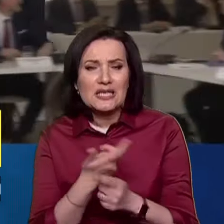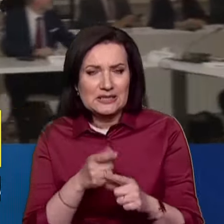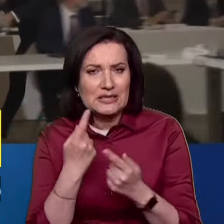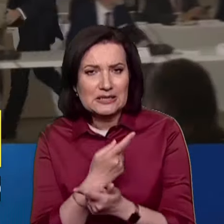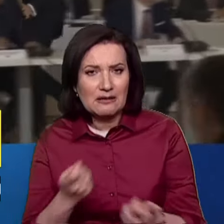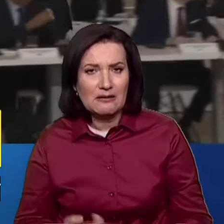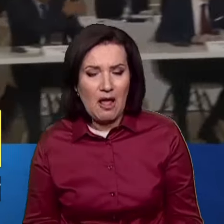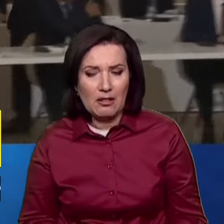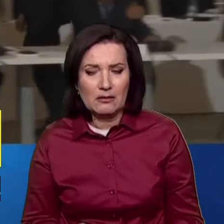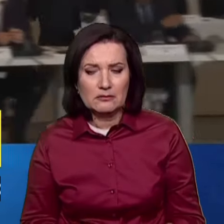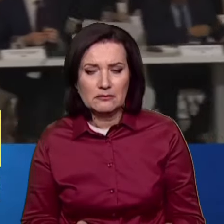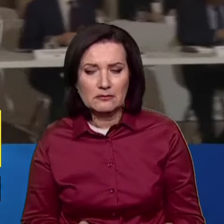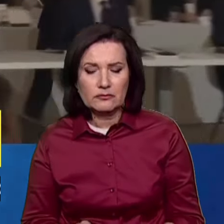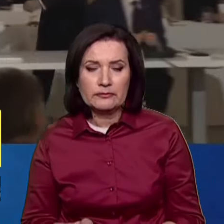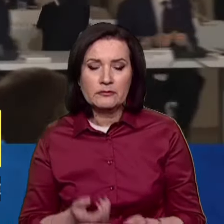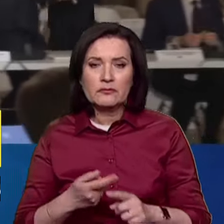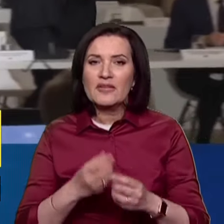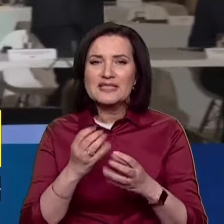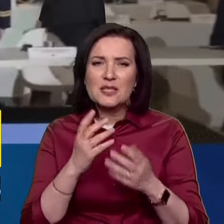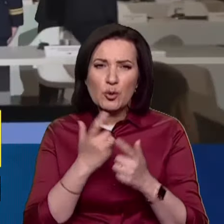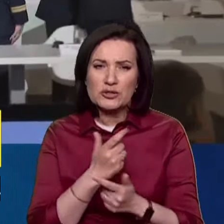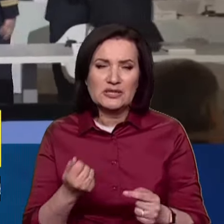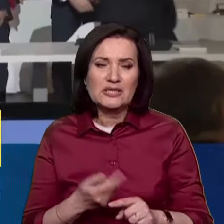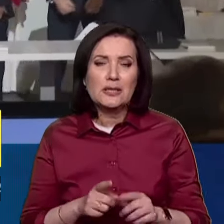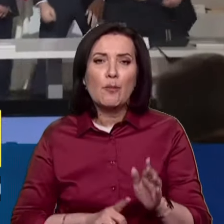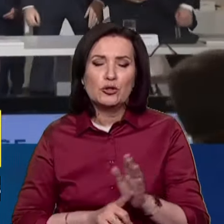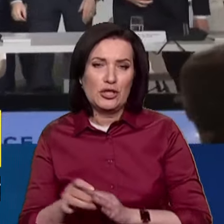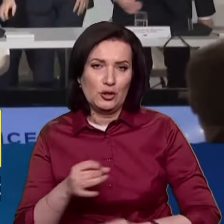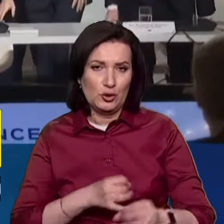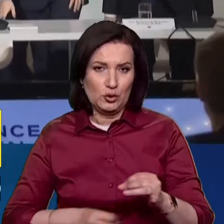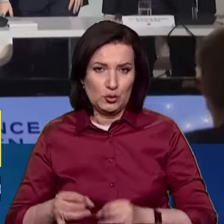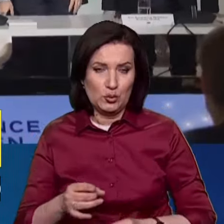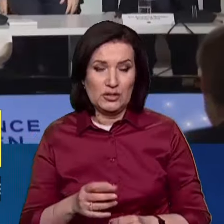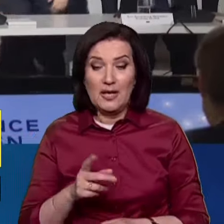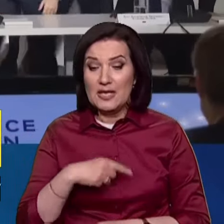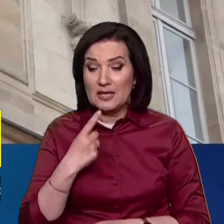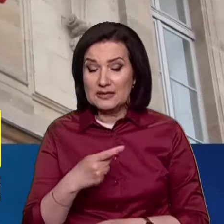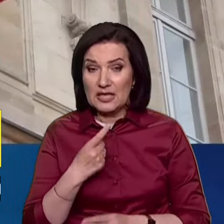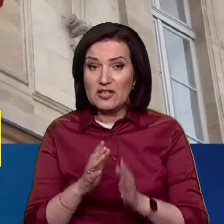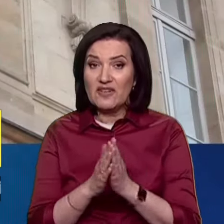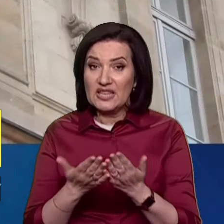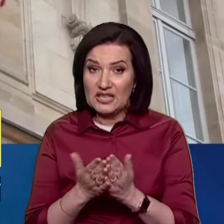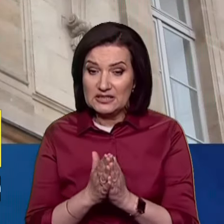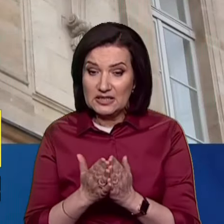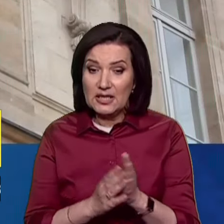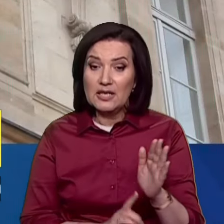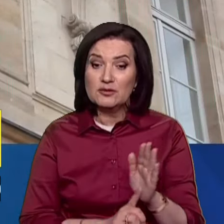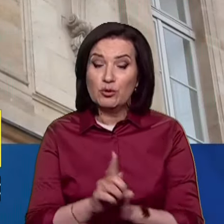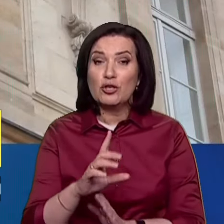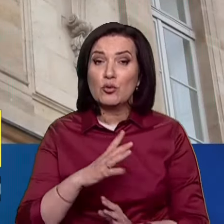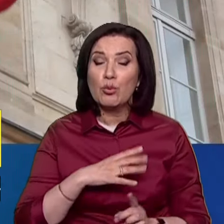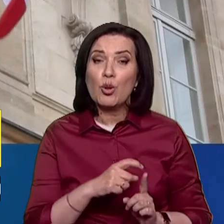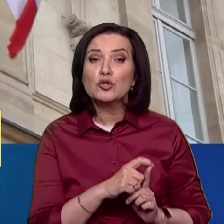сигнал? Ну, це не просто сигнал, це початок дискусії. Знаєте, як сказано в великій книзі, спочатку